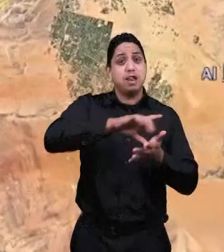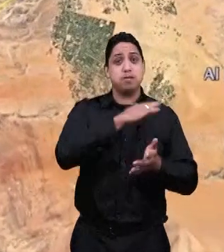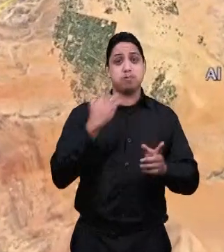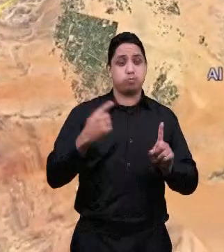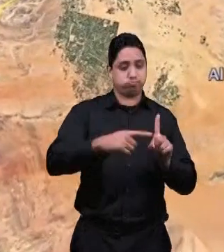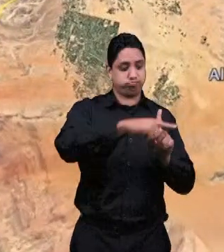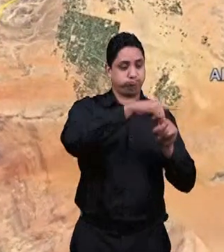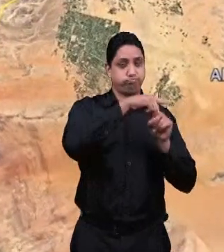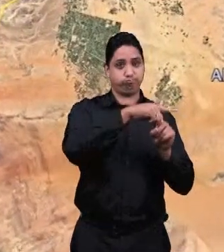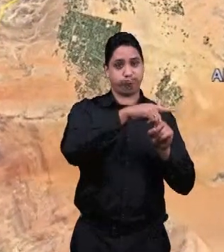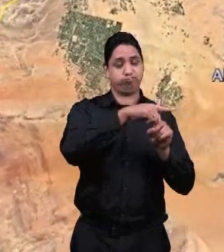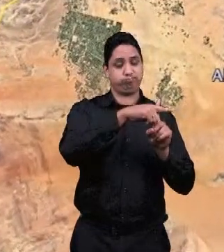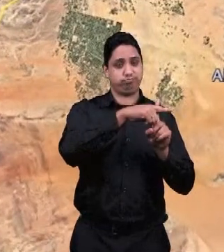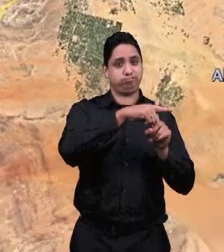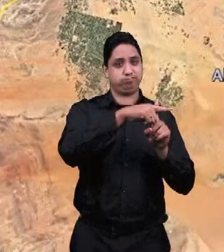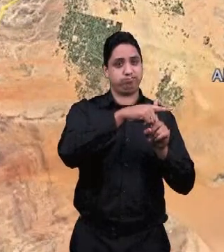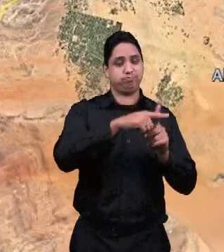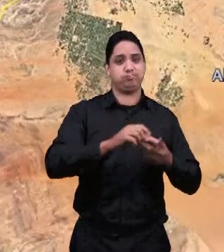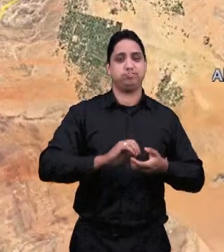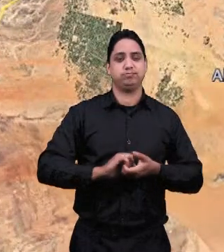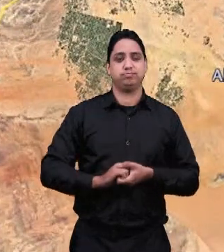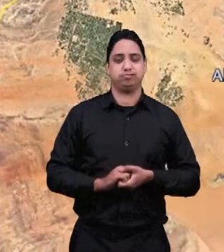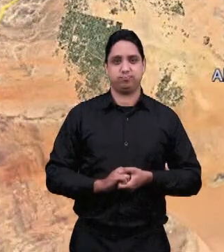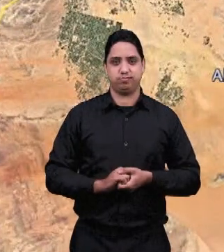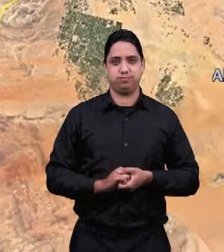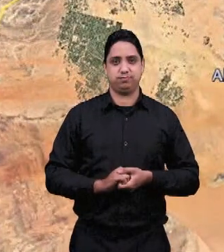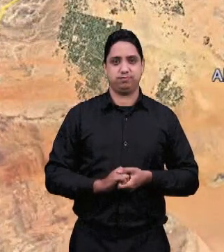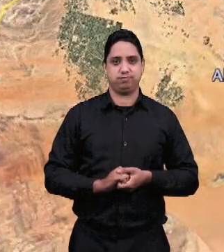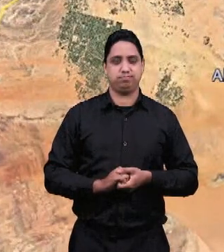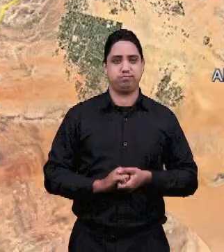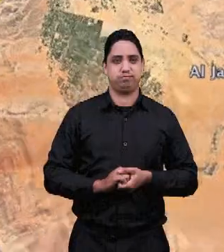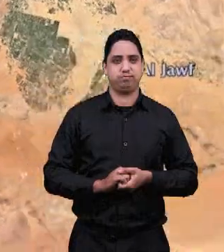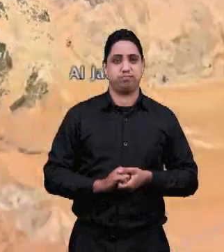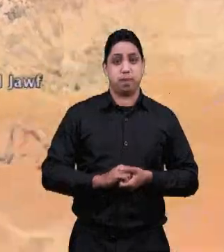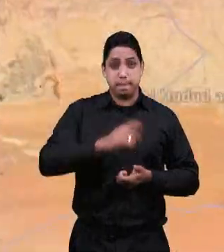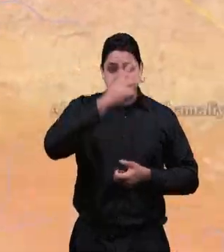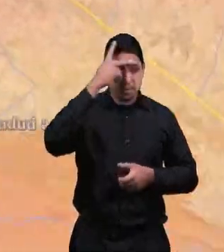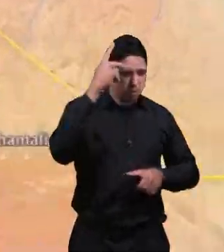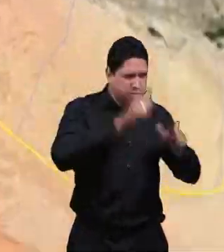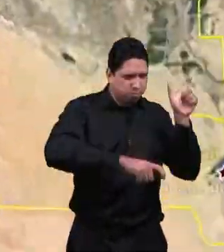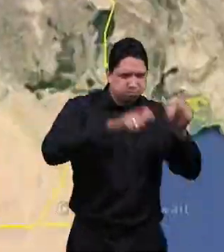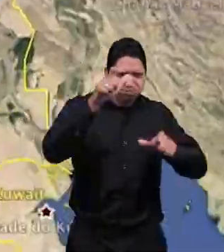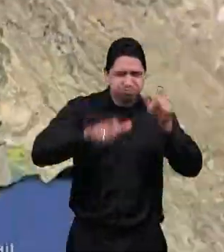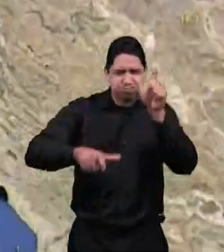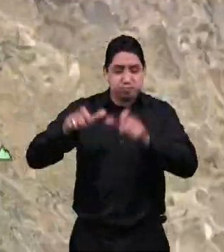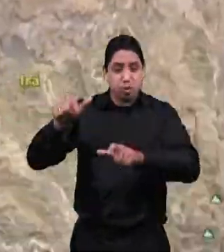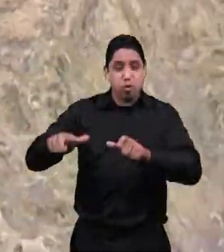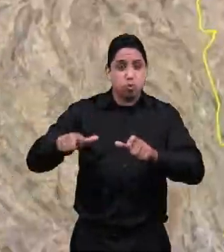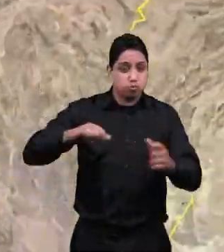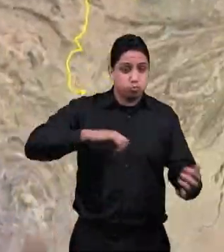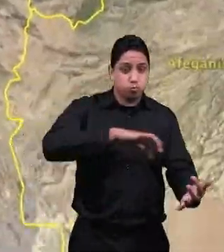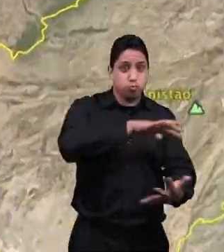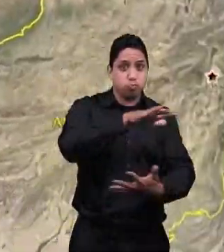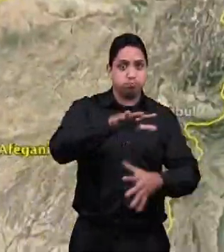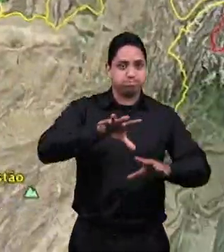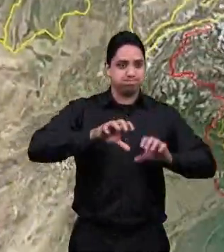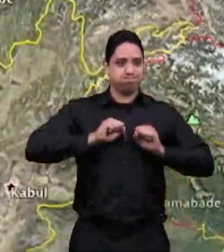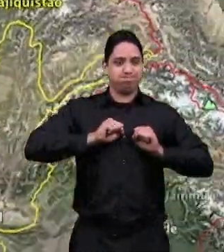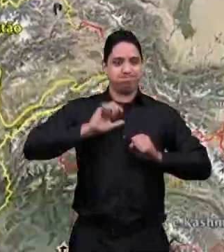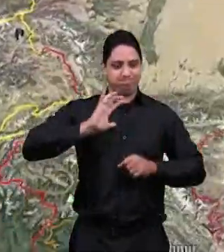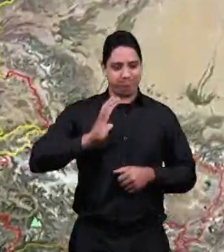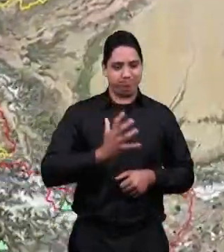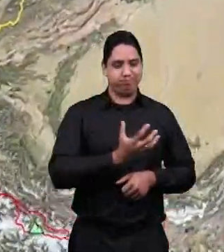Jésus à la veille de sa mort à la croix du Calvaire. Les personnes de toutes les parties du monde sont touchées